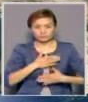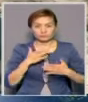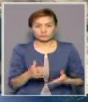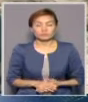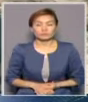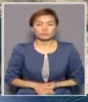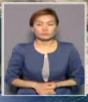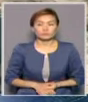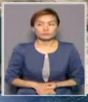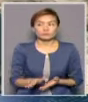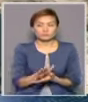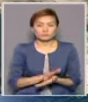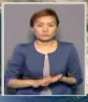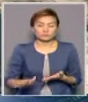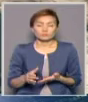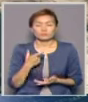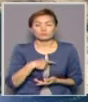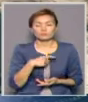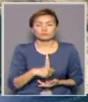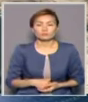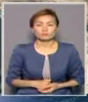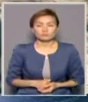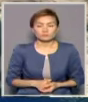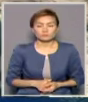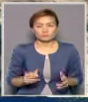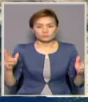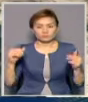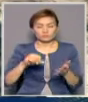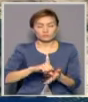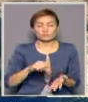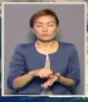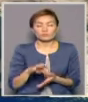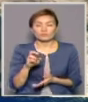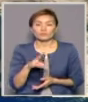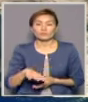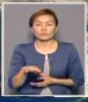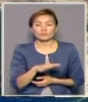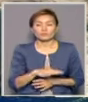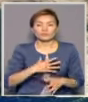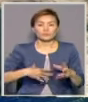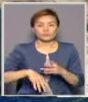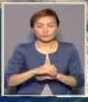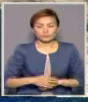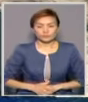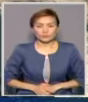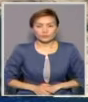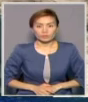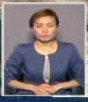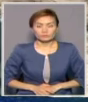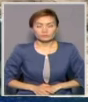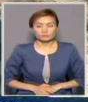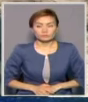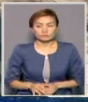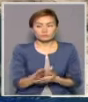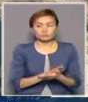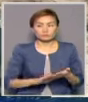тек зиярат басын тазалап, өзіміздің мешітке қатысты облыс деңгейінде барлық зиярат басы